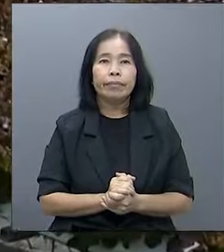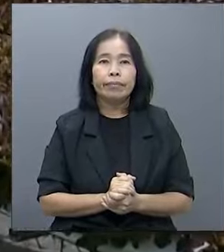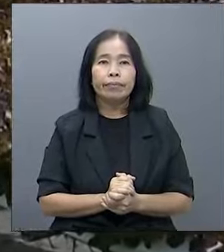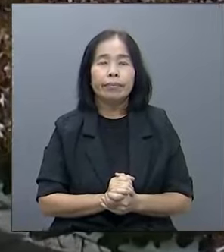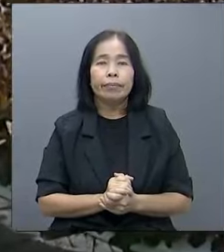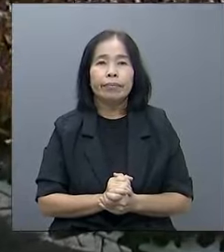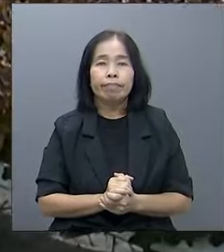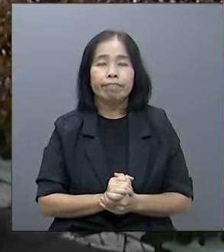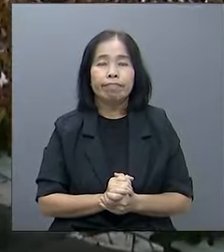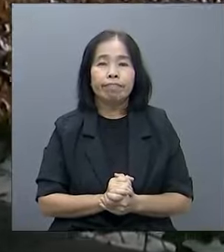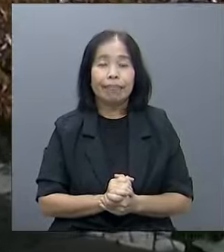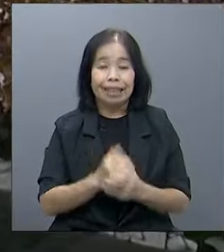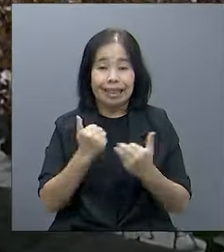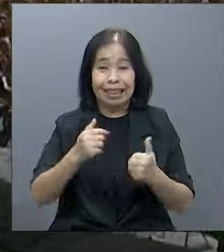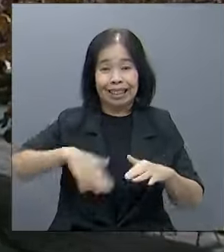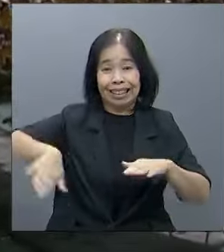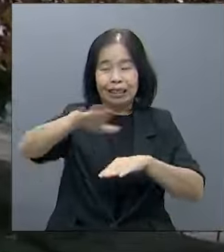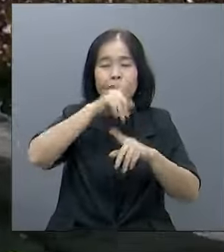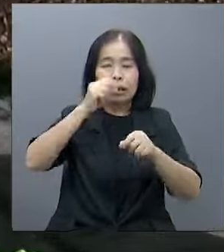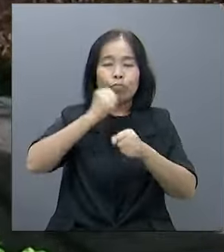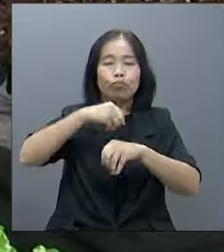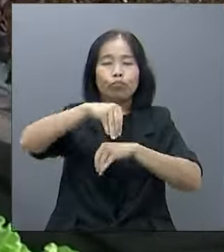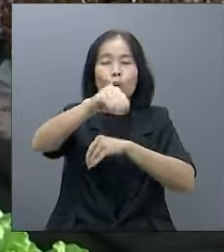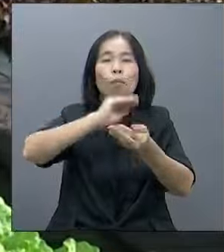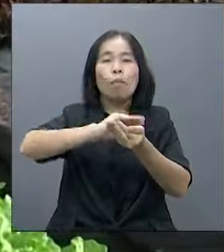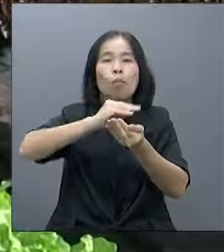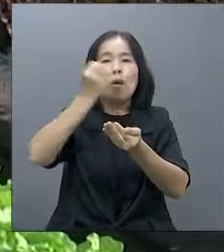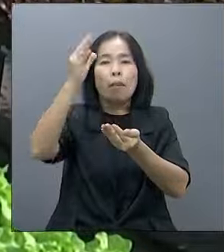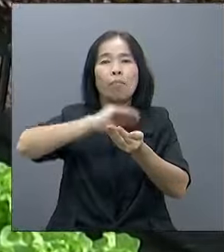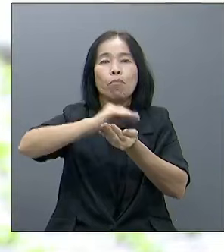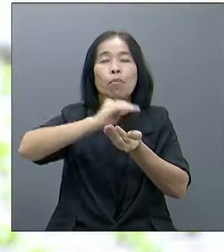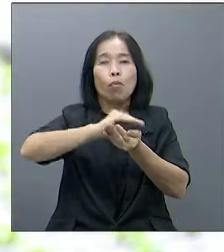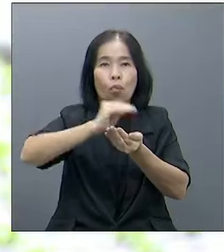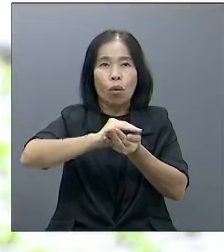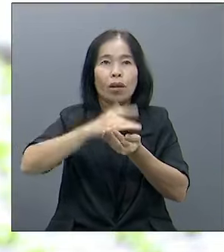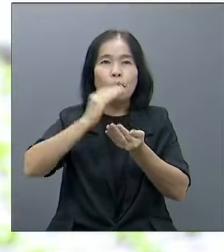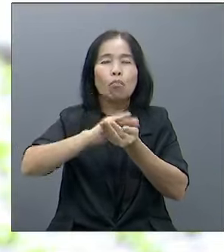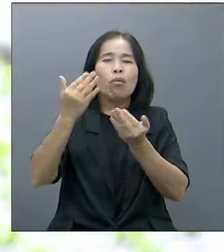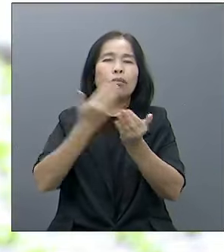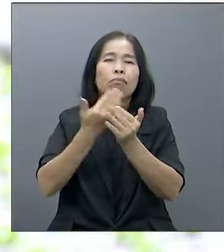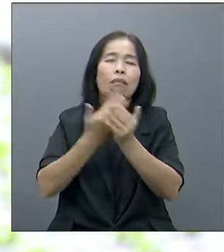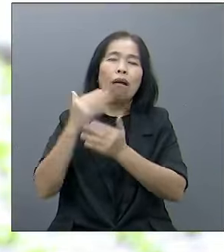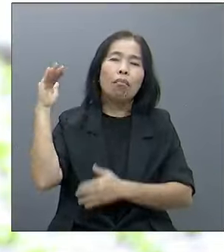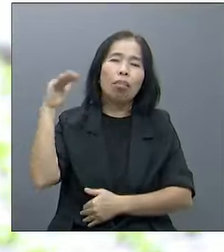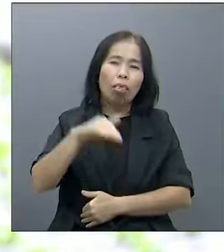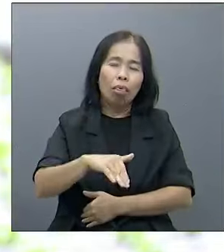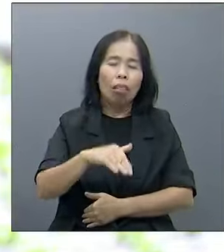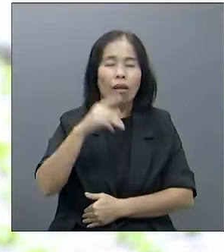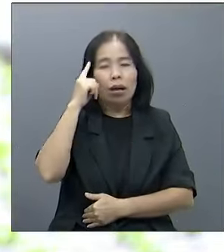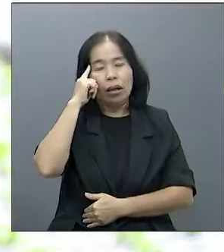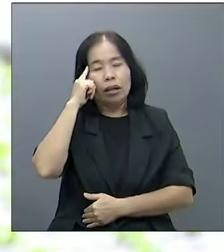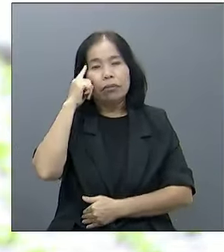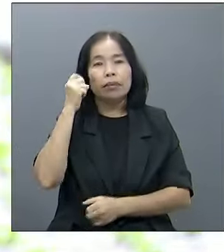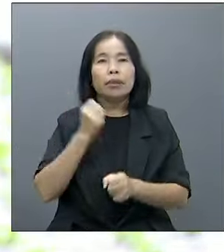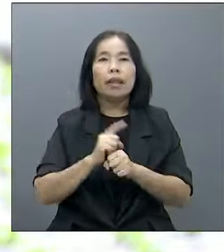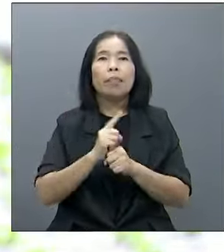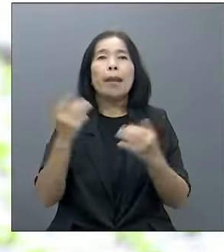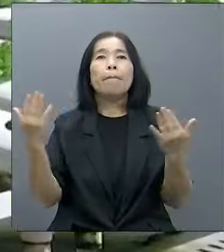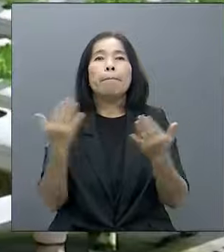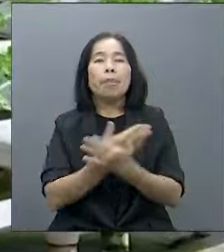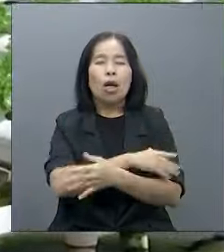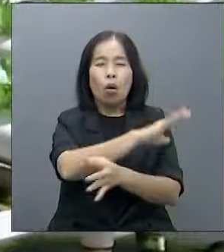เดิมทีที่นี่จะเป็นสวนมะม่วงแล้วมะม่วงราคาไม่ดีก็เลยเคลียร์ทิ้งออกหม